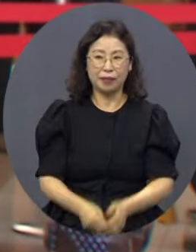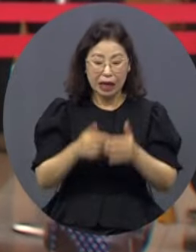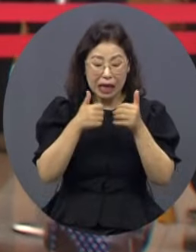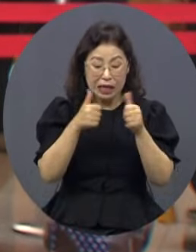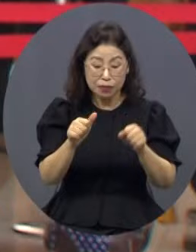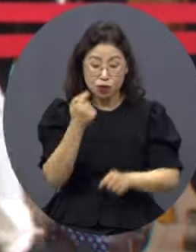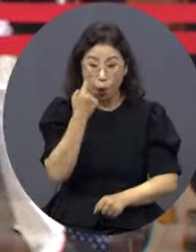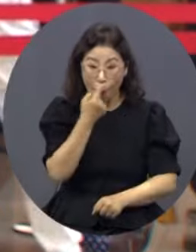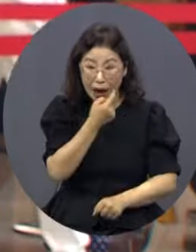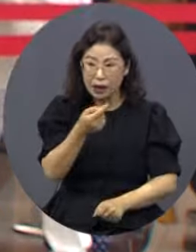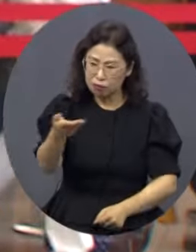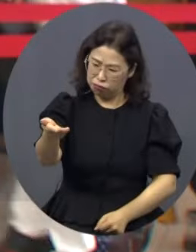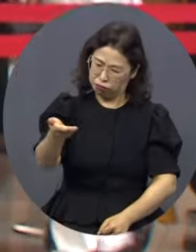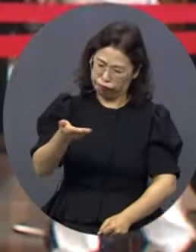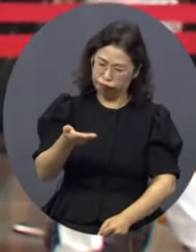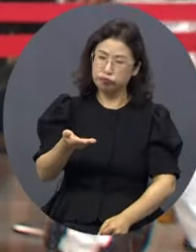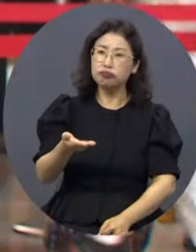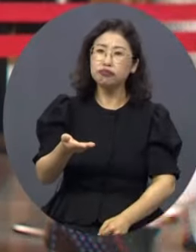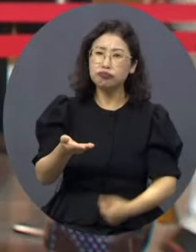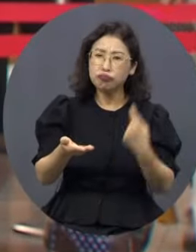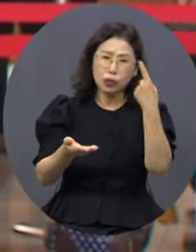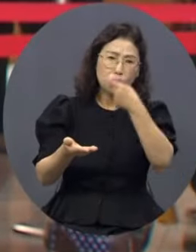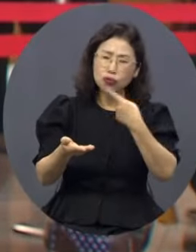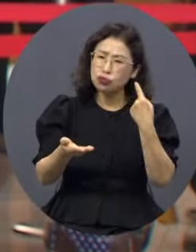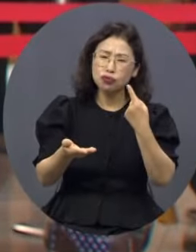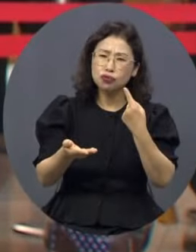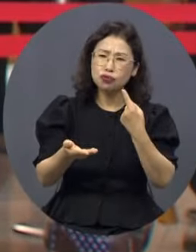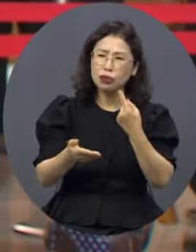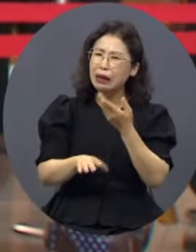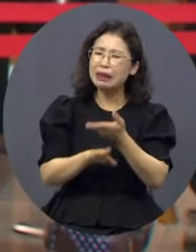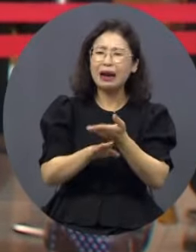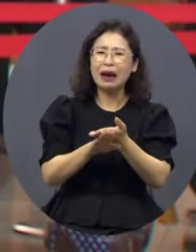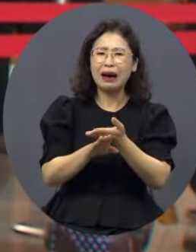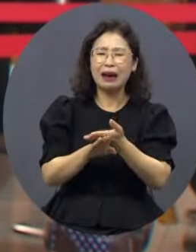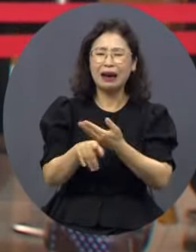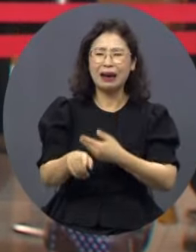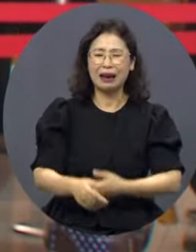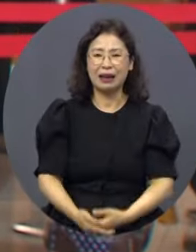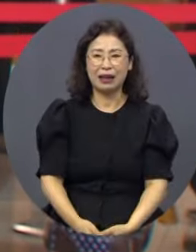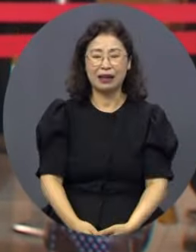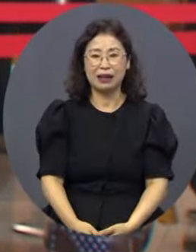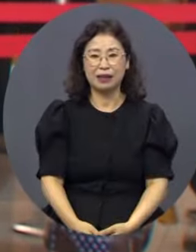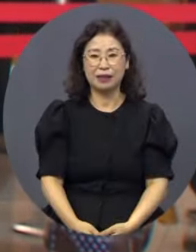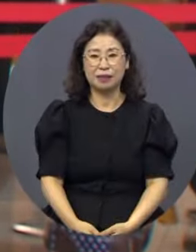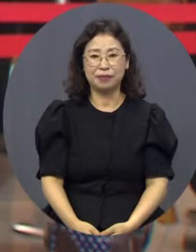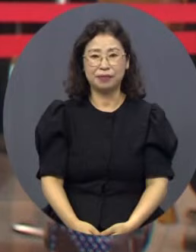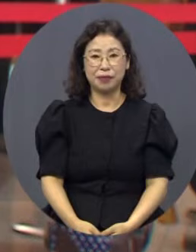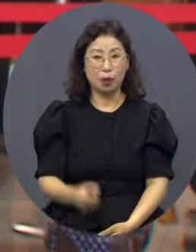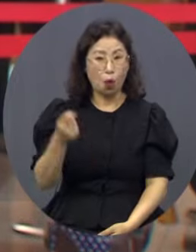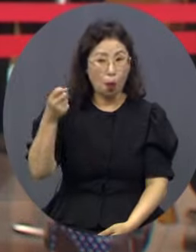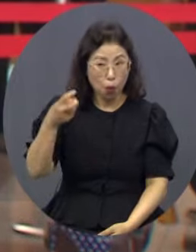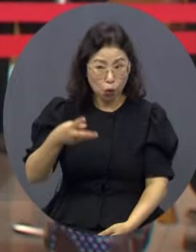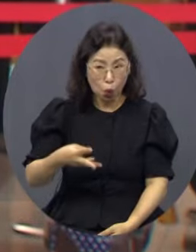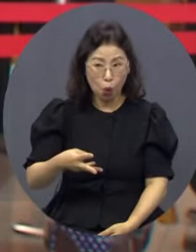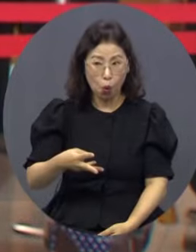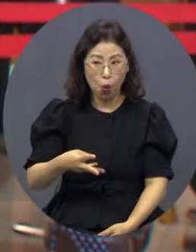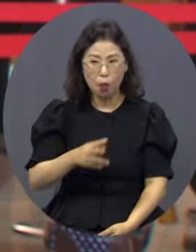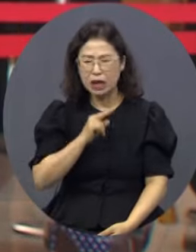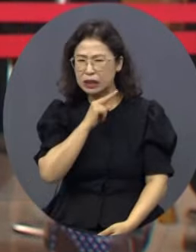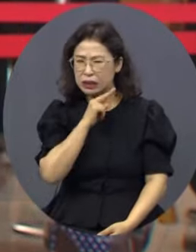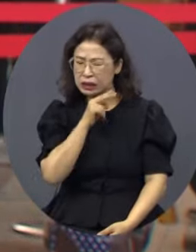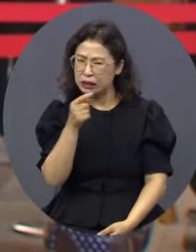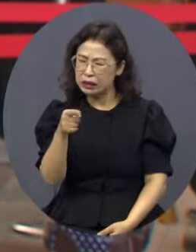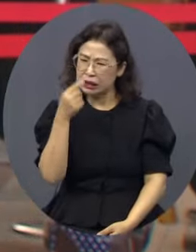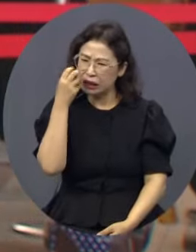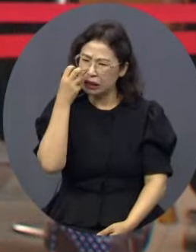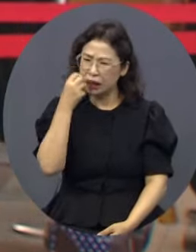확인하다 보면 그 신분증의 얼굴이 좀 다른 경우가 있습니다 그리고 뭐 번호라 이심 사가